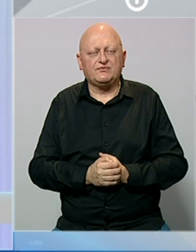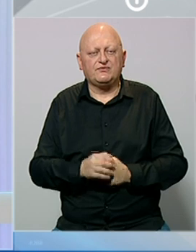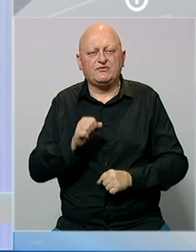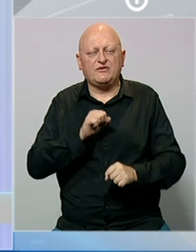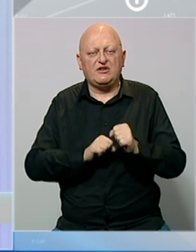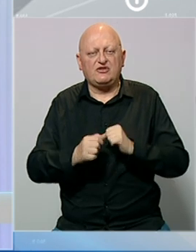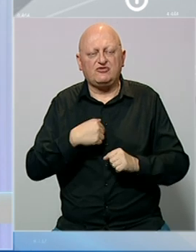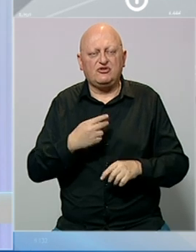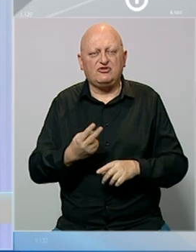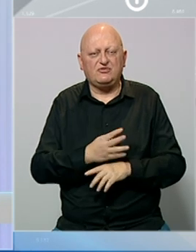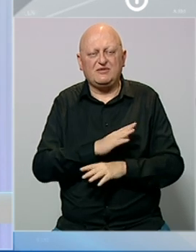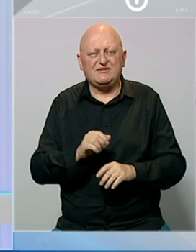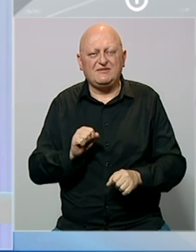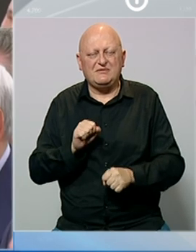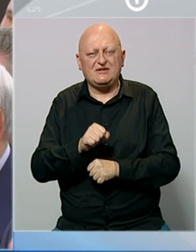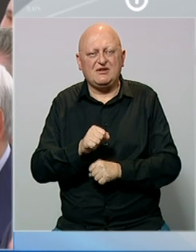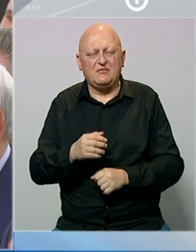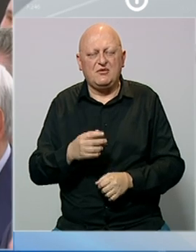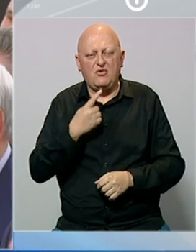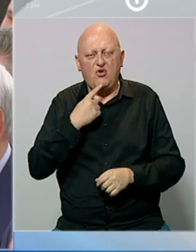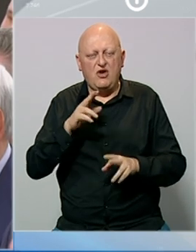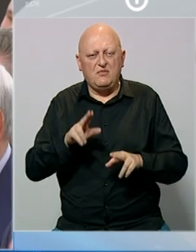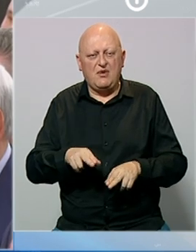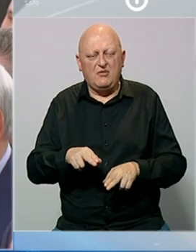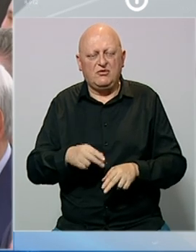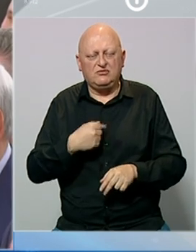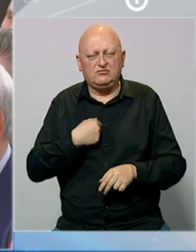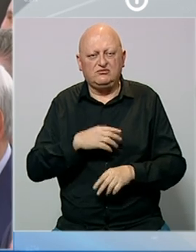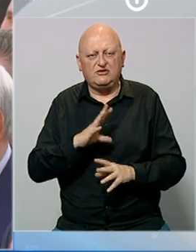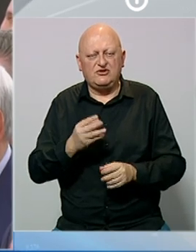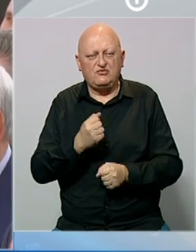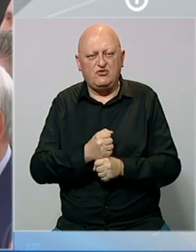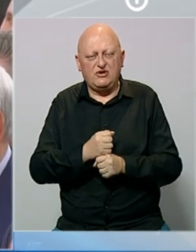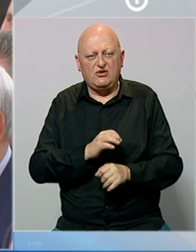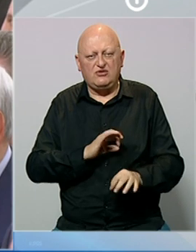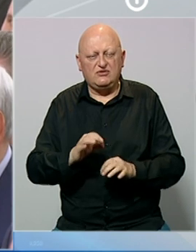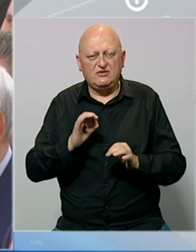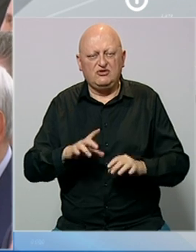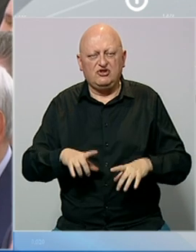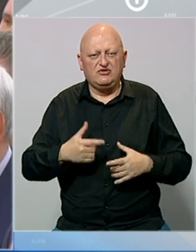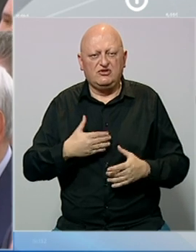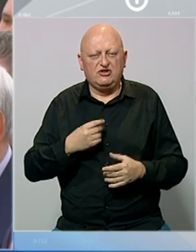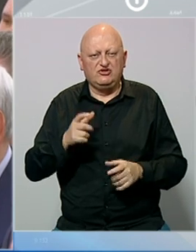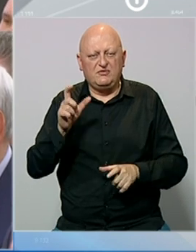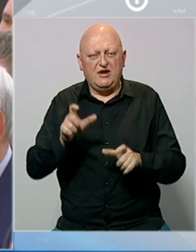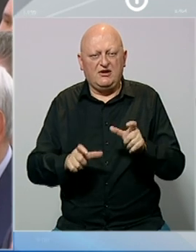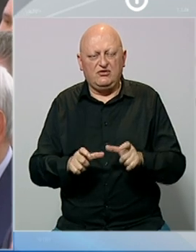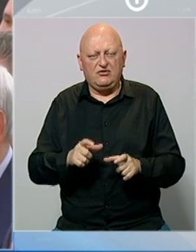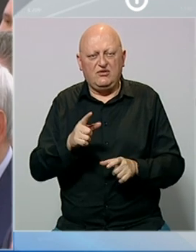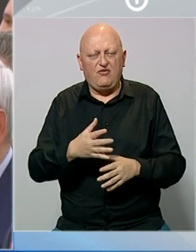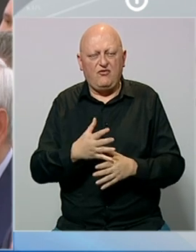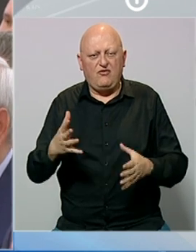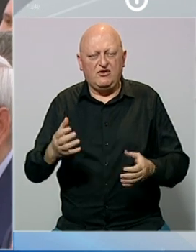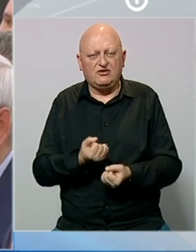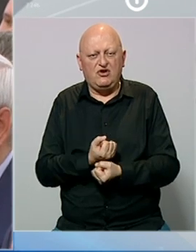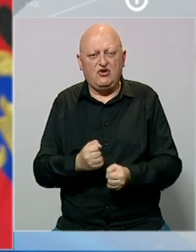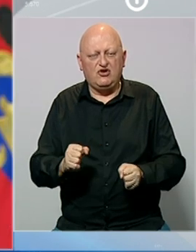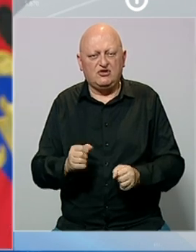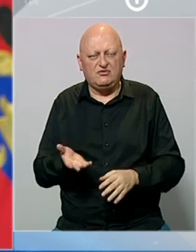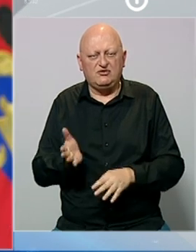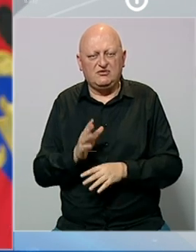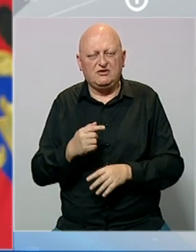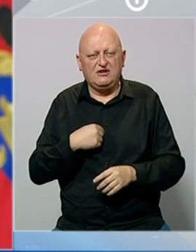Zaštitit ćemo našu zemlju svim silama i sredstvima koje imamo i učinit ćemo sve da osiguramo siguran život našem narodu. Ovo je velika oslobodilačka